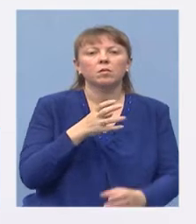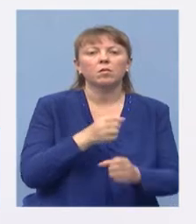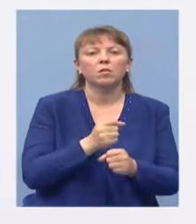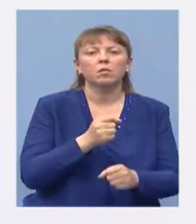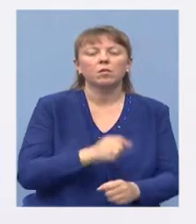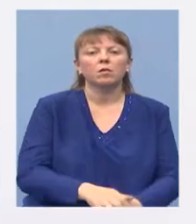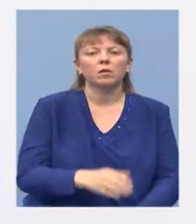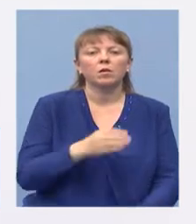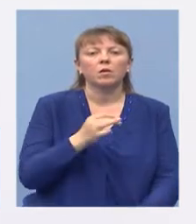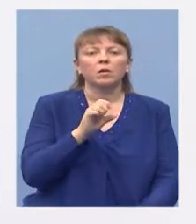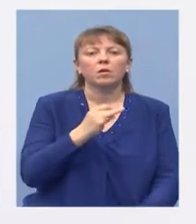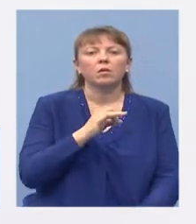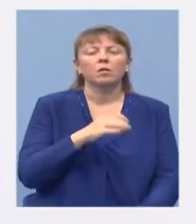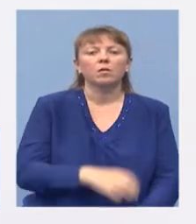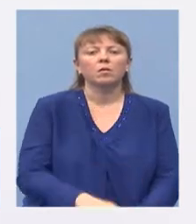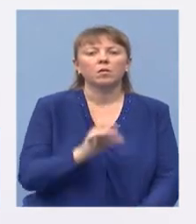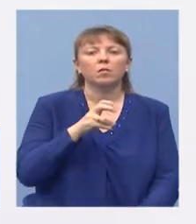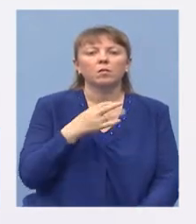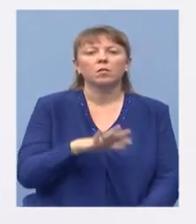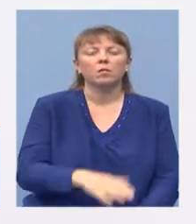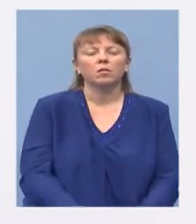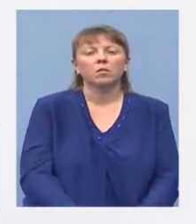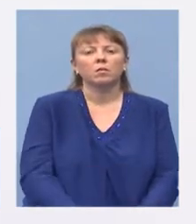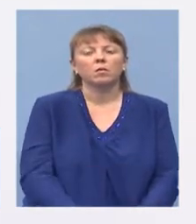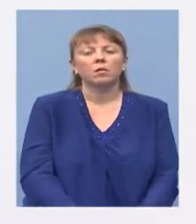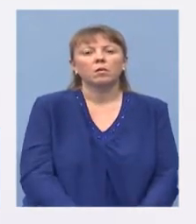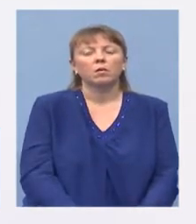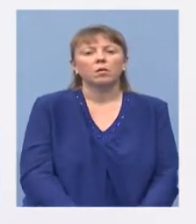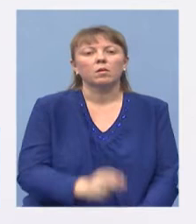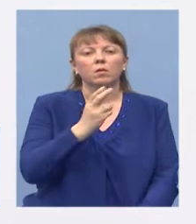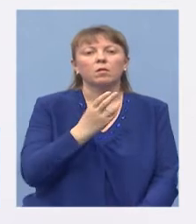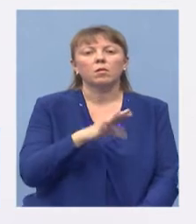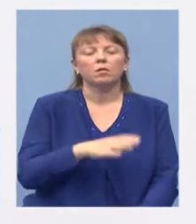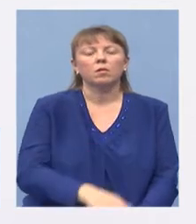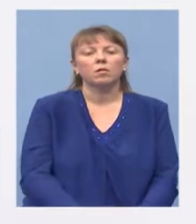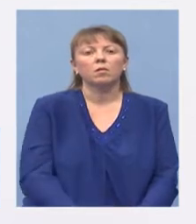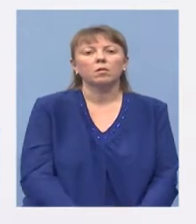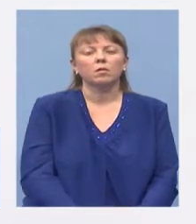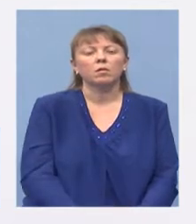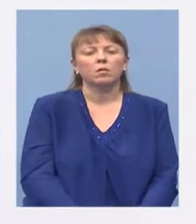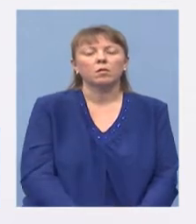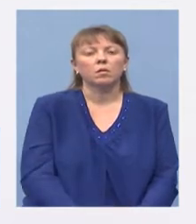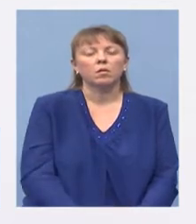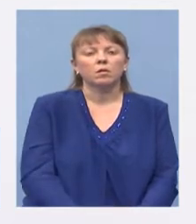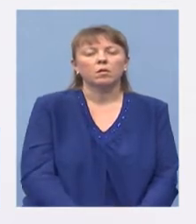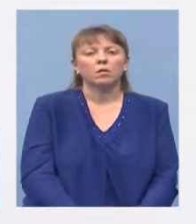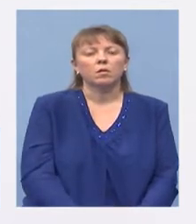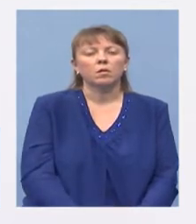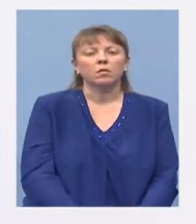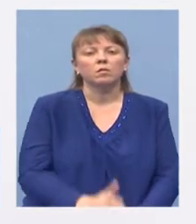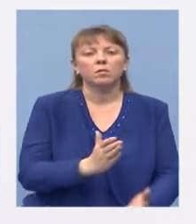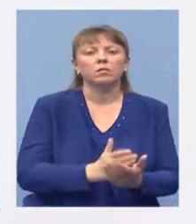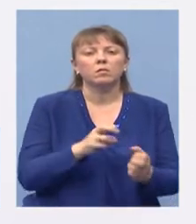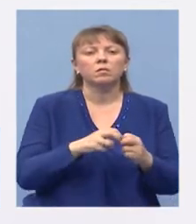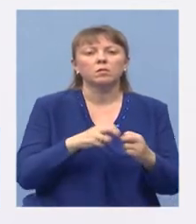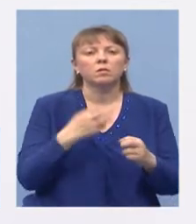как бы нетиповые здания, которые сейчас располагаются до ЦОНа, они переоборудованы, поэтому есть проблема